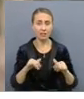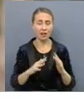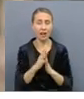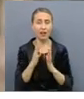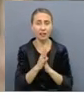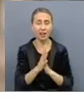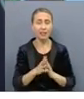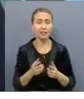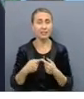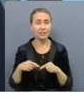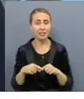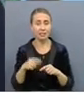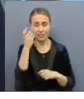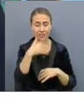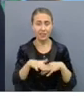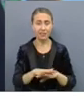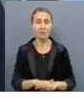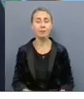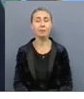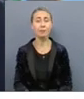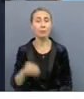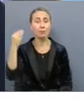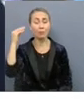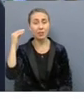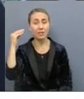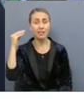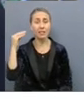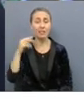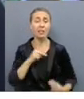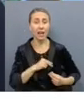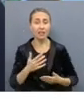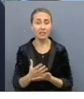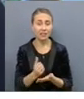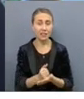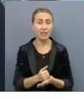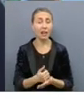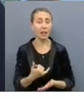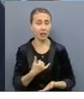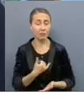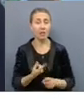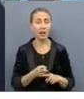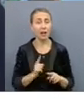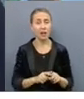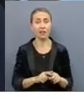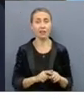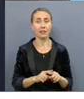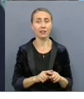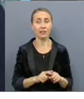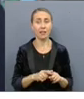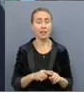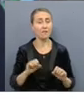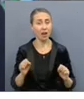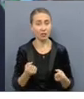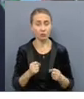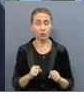аграрный сектор страны. Президентский кадровый резерв для меня это во-первых,